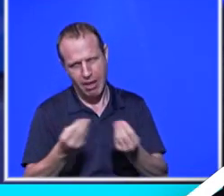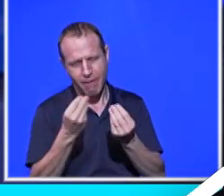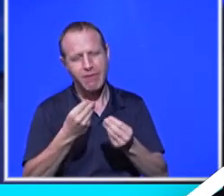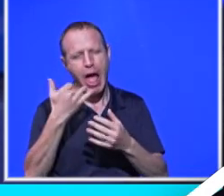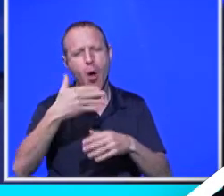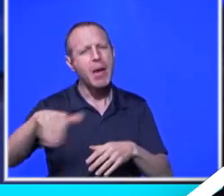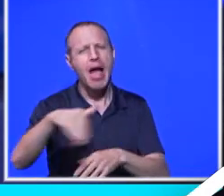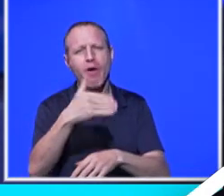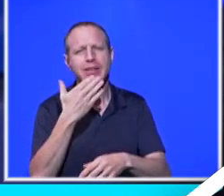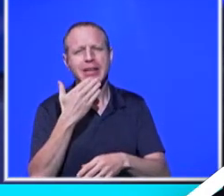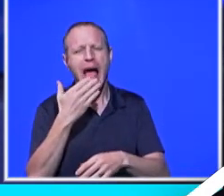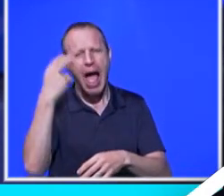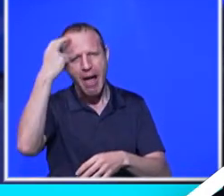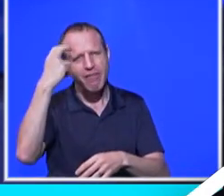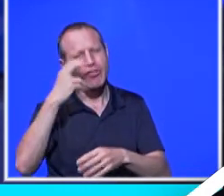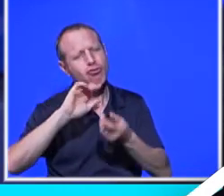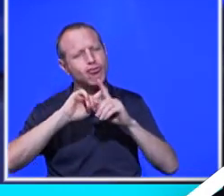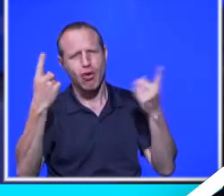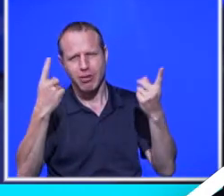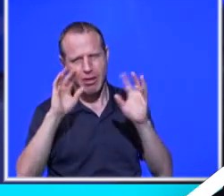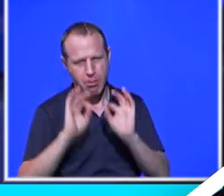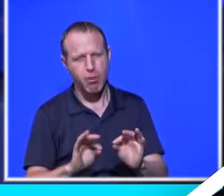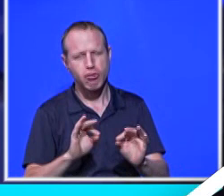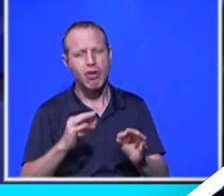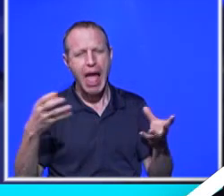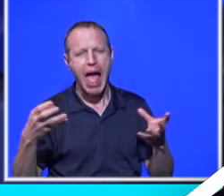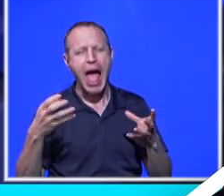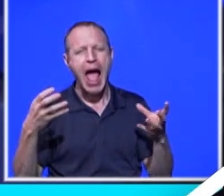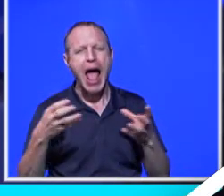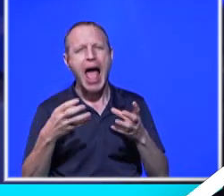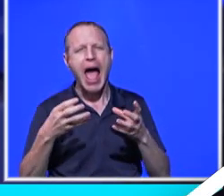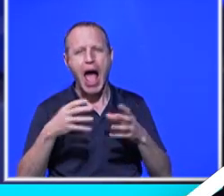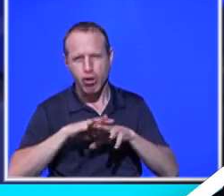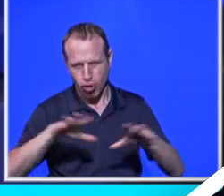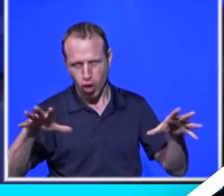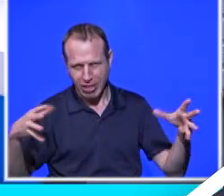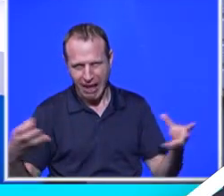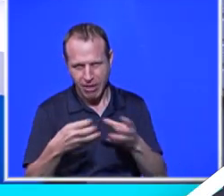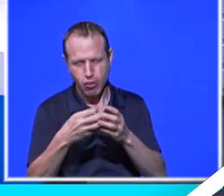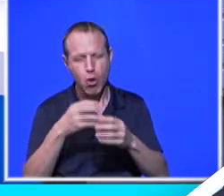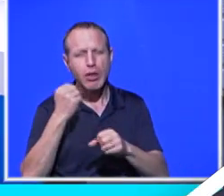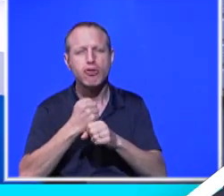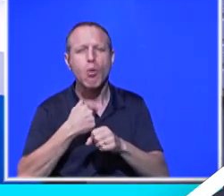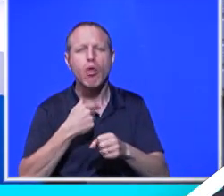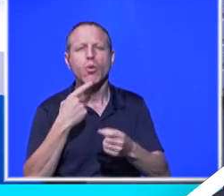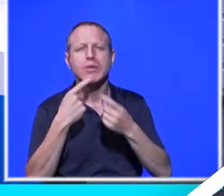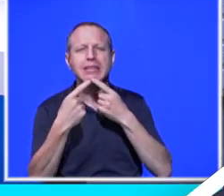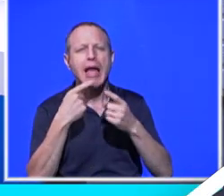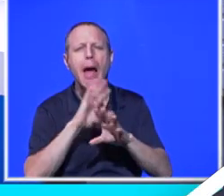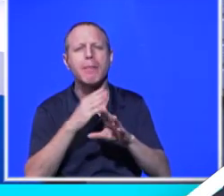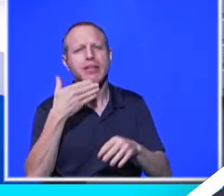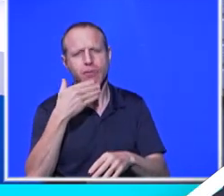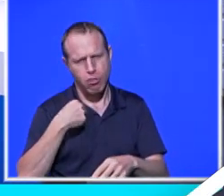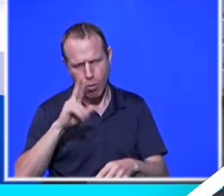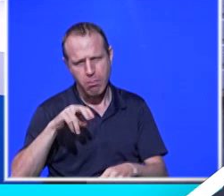השתות החברתיות גרמו לנו לאפשרות שיהיה לנו שיח בלי תיווך. אנחנו כבר יכולים ללכת ולדבר עם אנשים בלבנון,